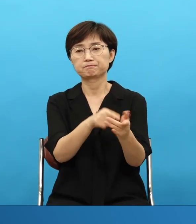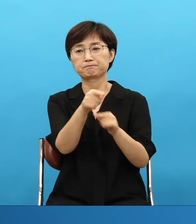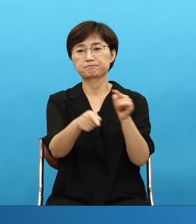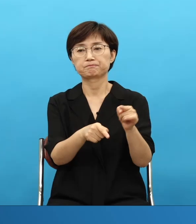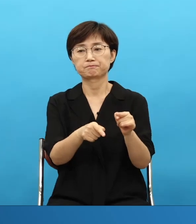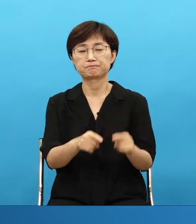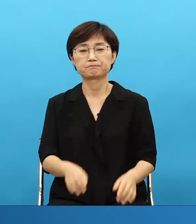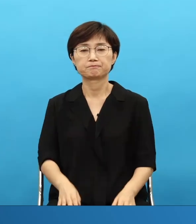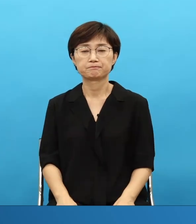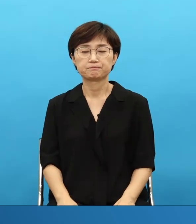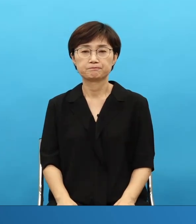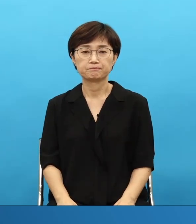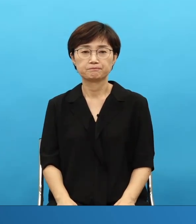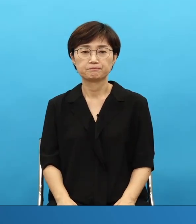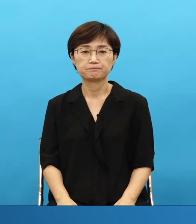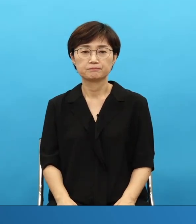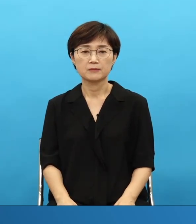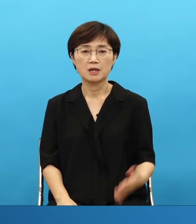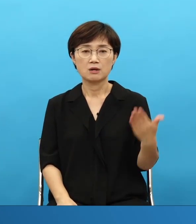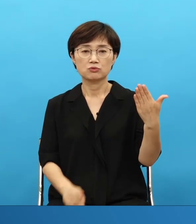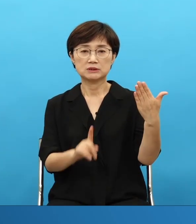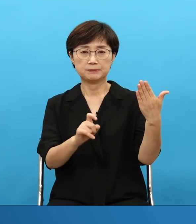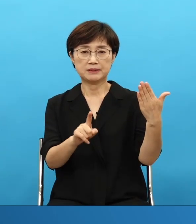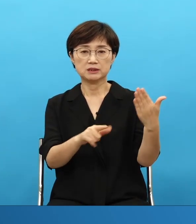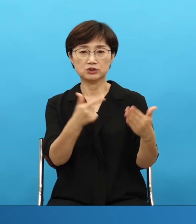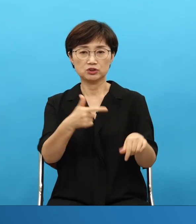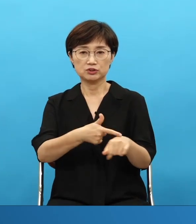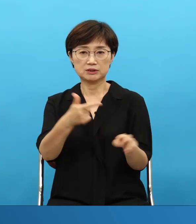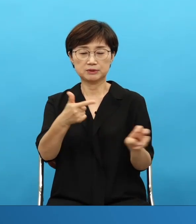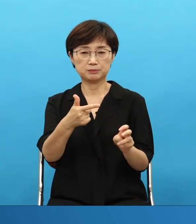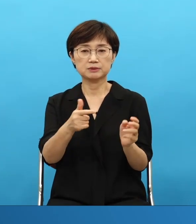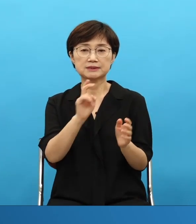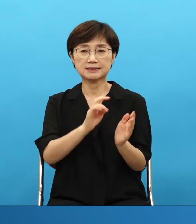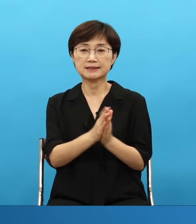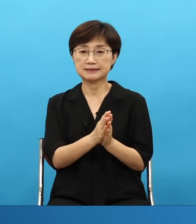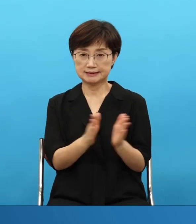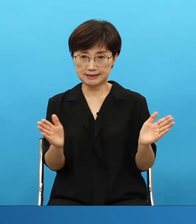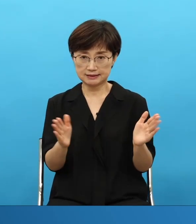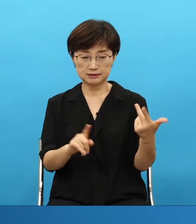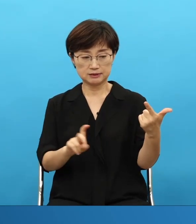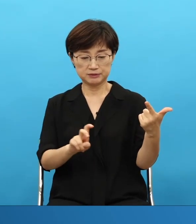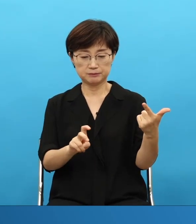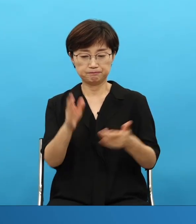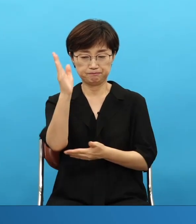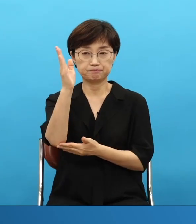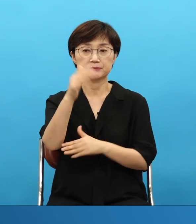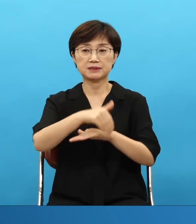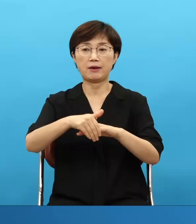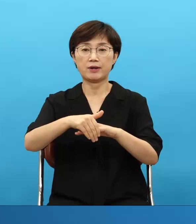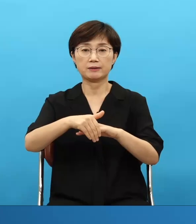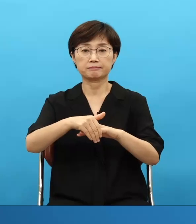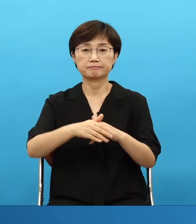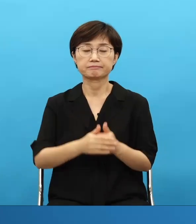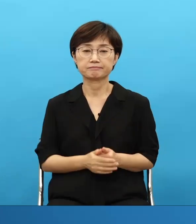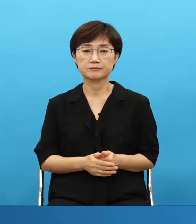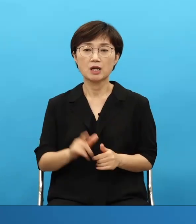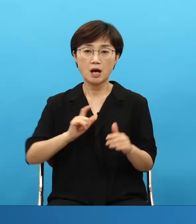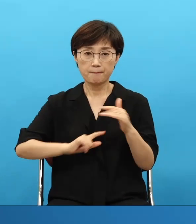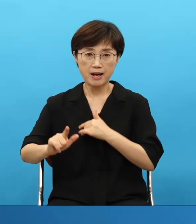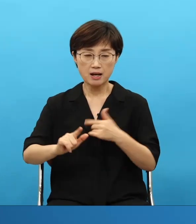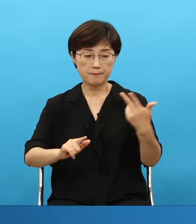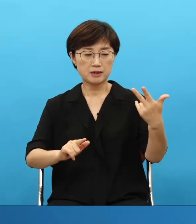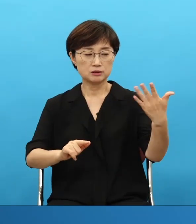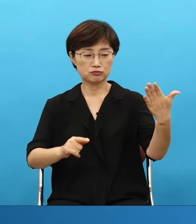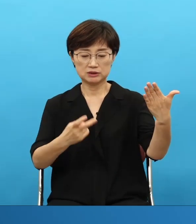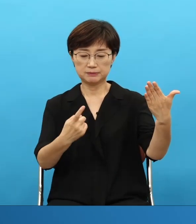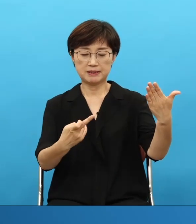가능합니다. 11일 수요일 오후 6시 찬양을 시작으로 6시 30분에 대회 1강이 진행되며 이튿날인 12일